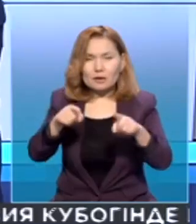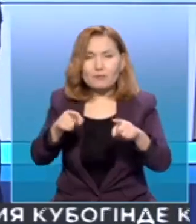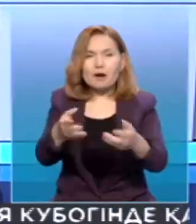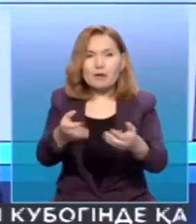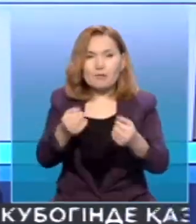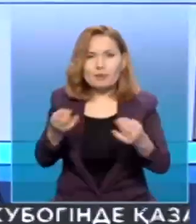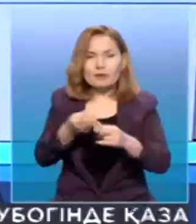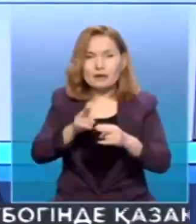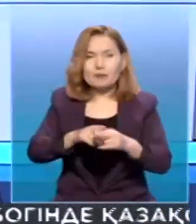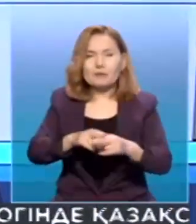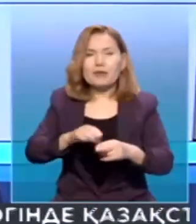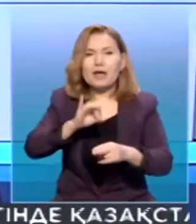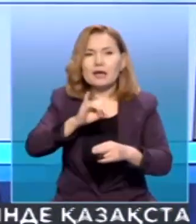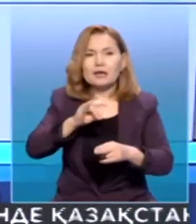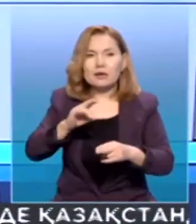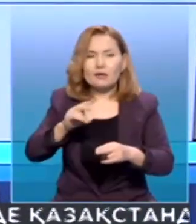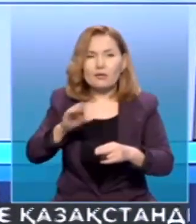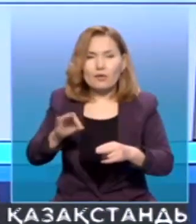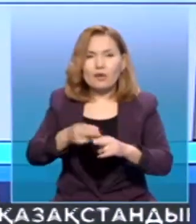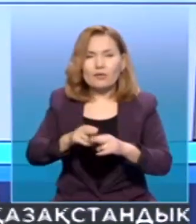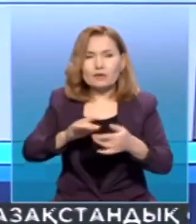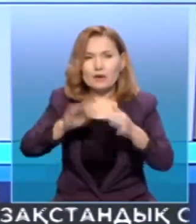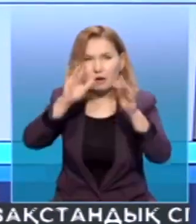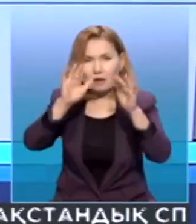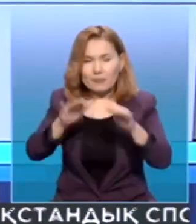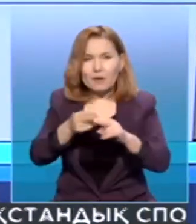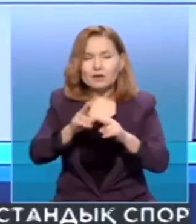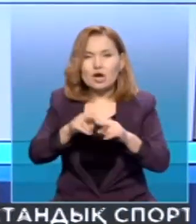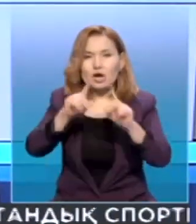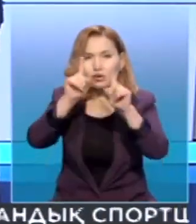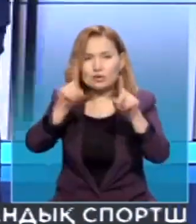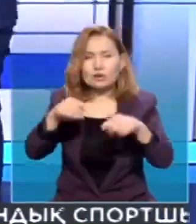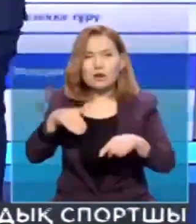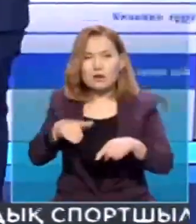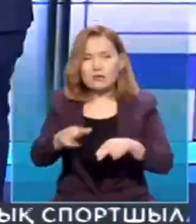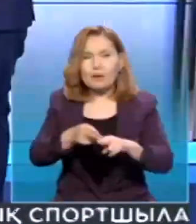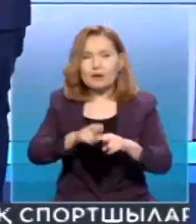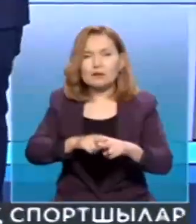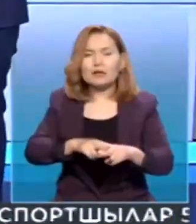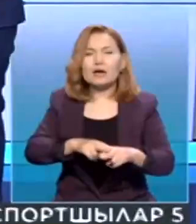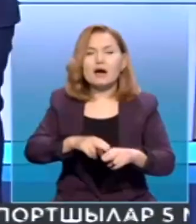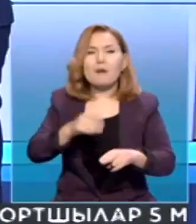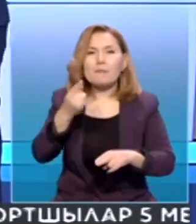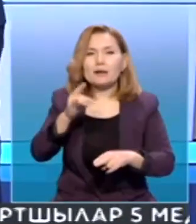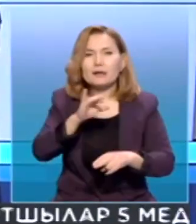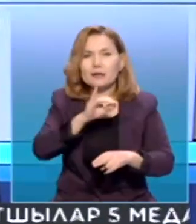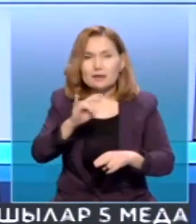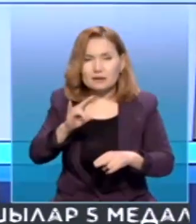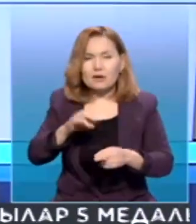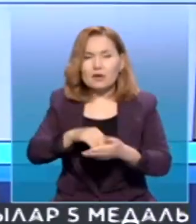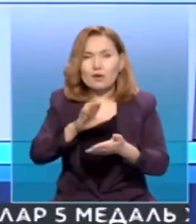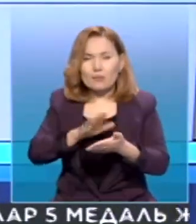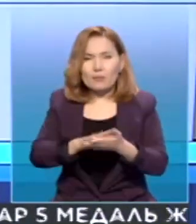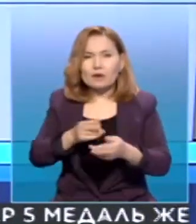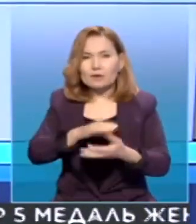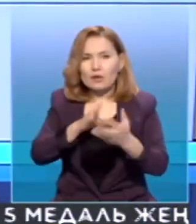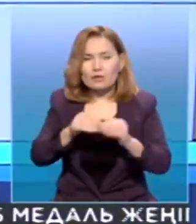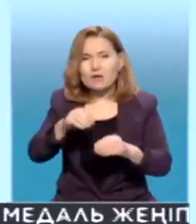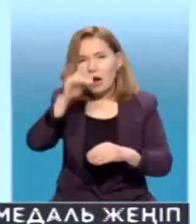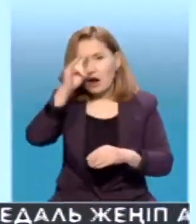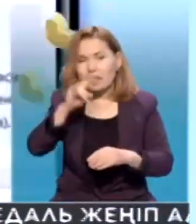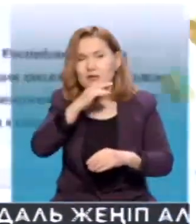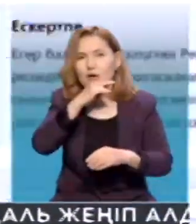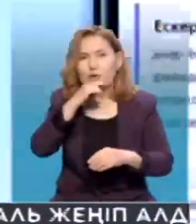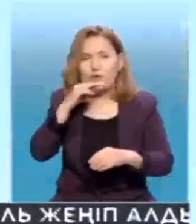Indigo24.kz сайтына ашыңыз. Жолдаманы алу командасын таңдаңыз. Баланың ЖСН-ін белгілеп, балабақшадағы оқу тілін таңдаңыз, содан соң